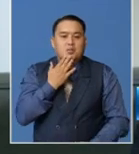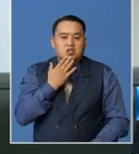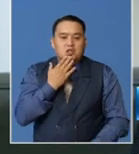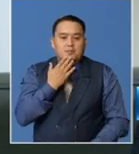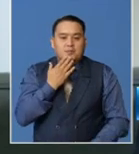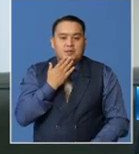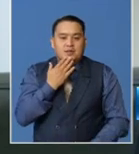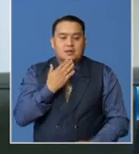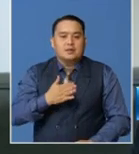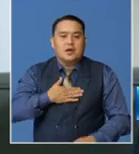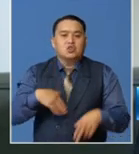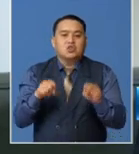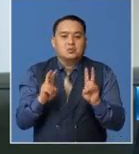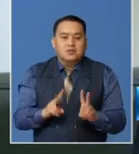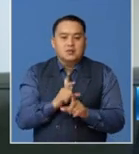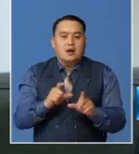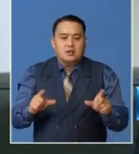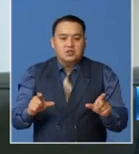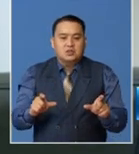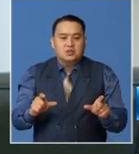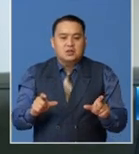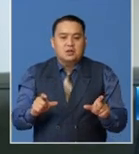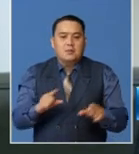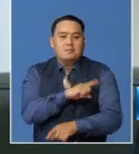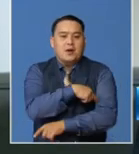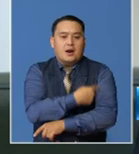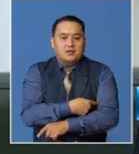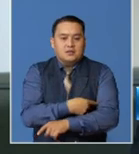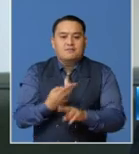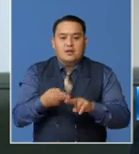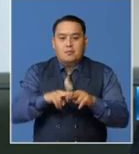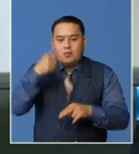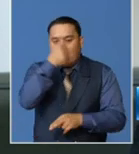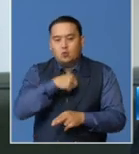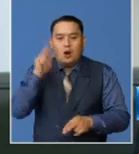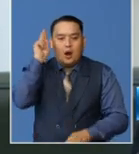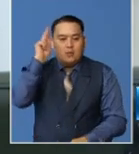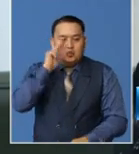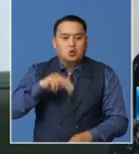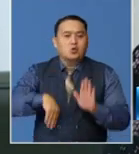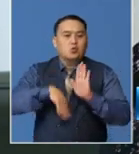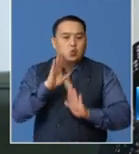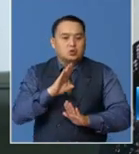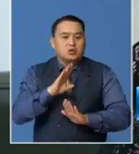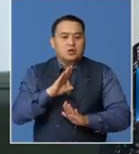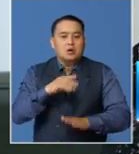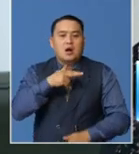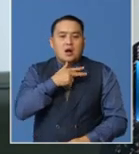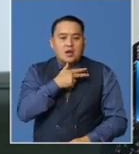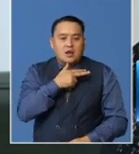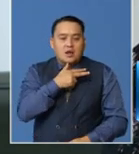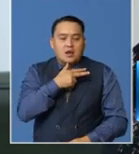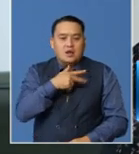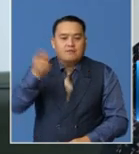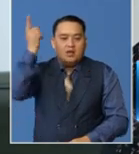вот даже наши специалисты нашей многопрофильной больницы в этом году обучились ведущих клиниках южной кореи